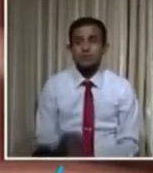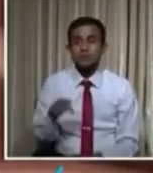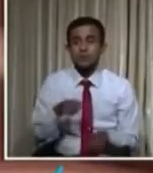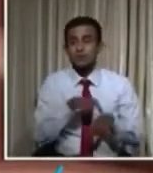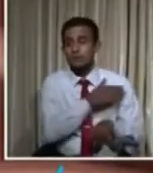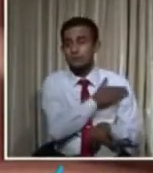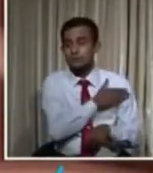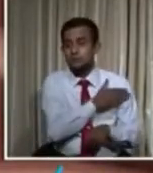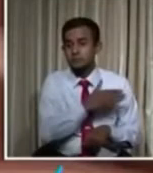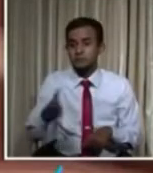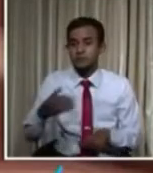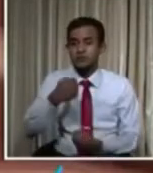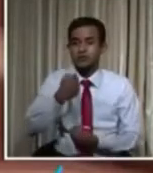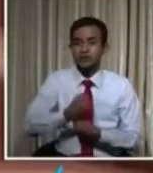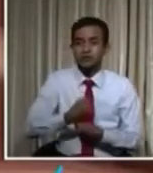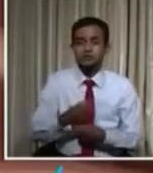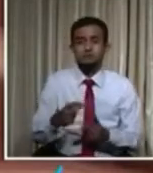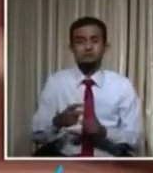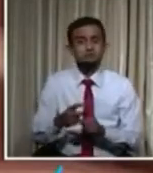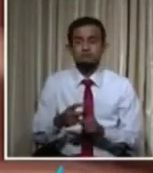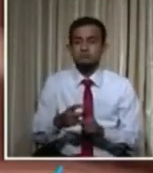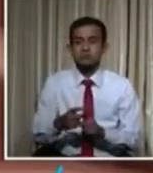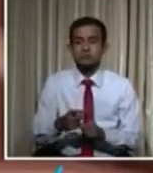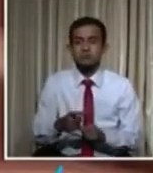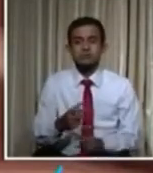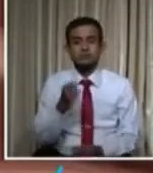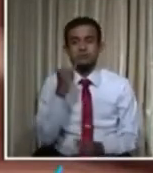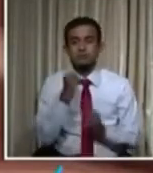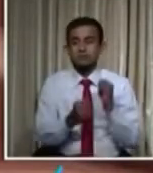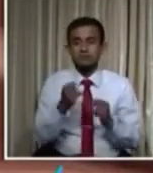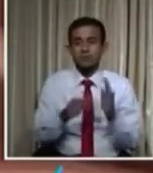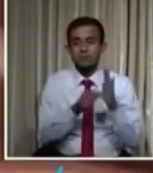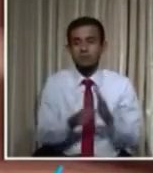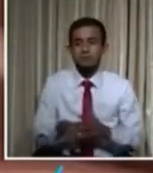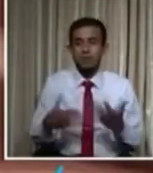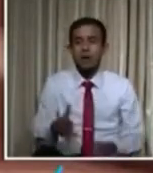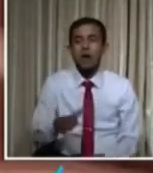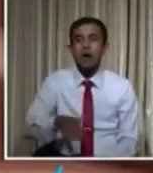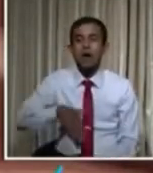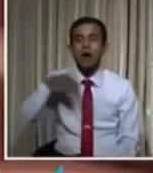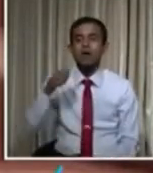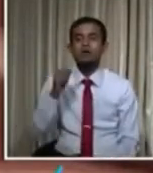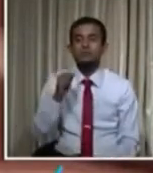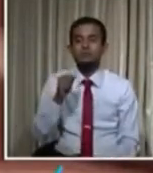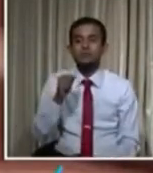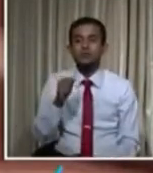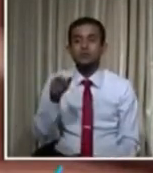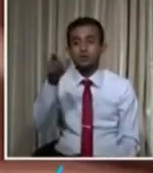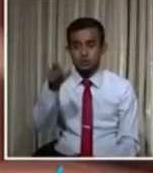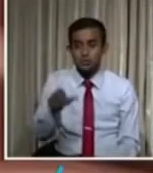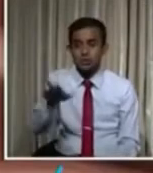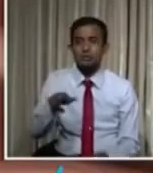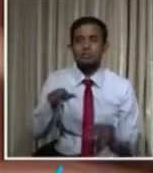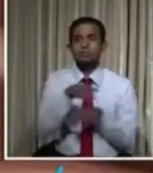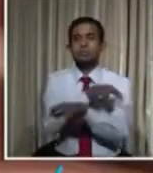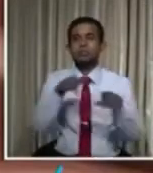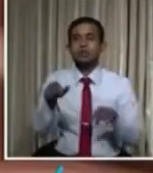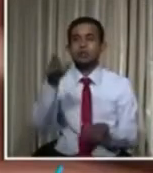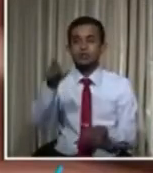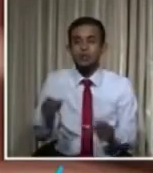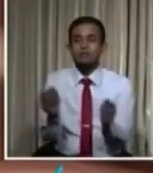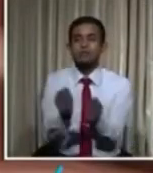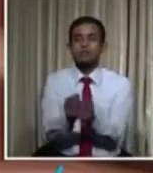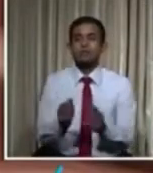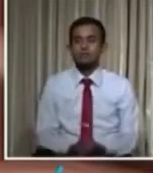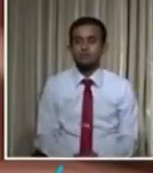තුල ආණ්ඩුව බරපතල විදියට අප්‍රසාදයට පත් වෙන්න ප්‍රධාන හේතුව ඔබතුමාගේ හැසිරීම සහ ඔබතුමාගේ